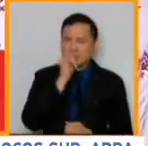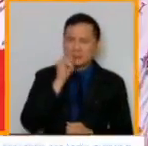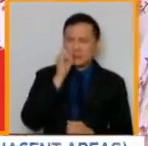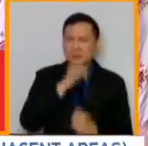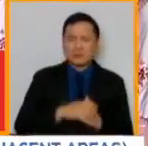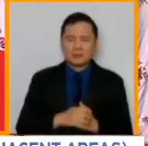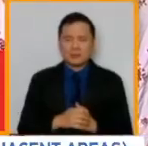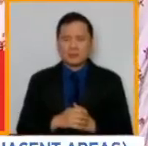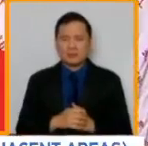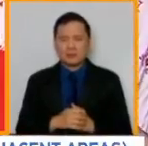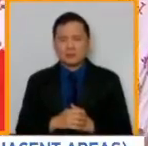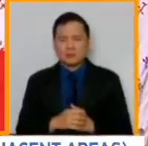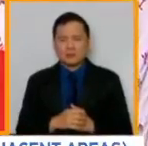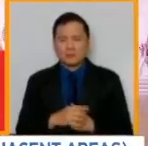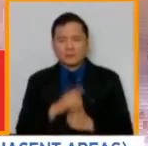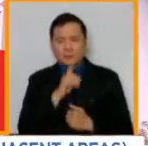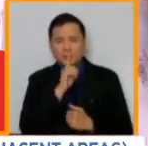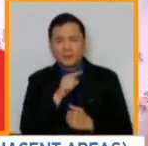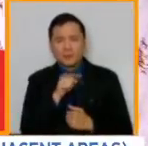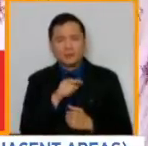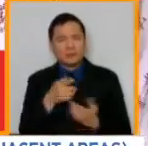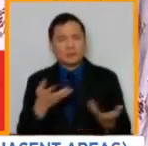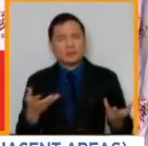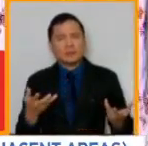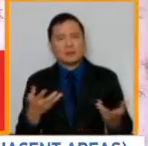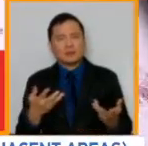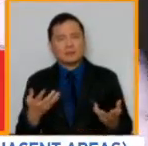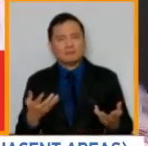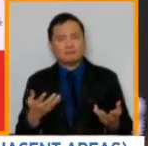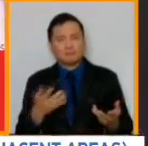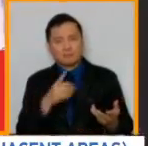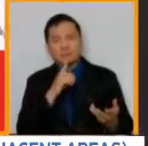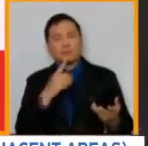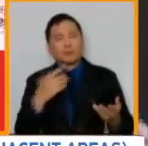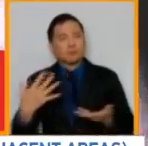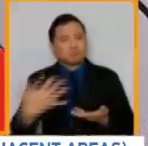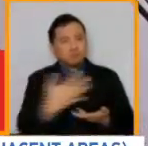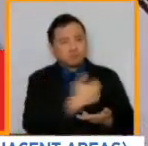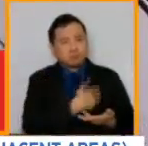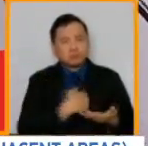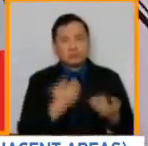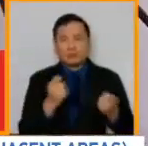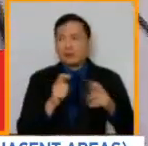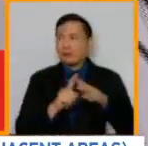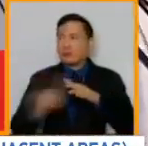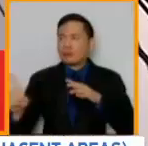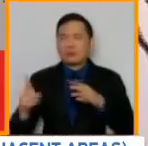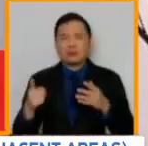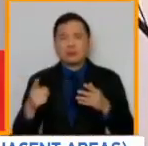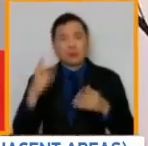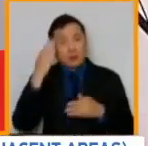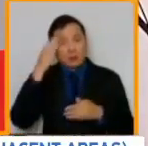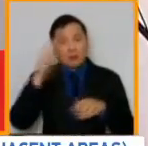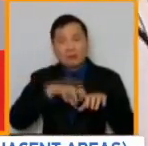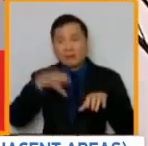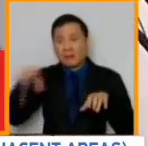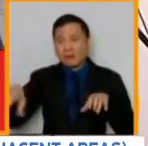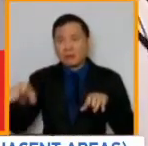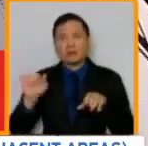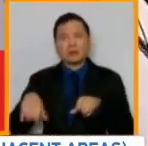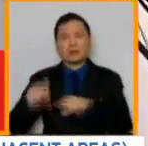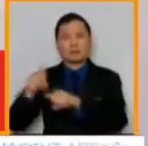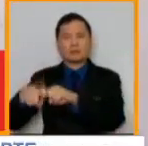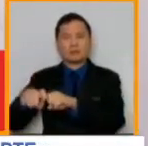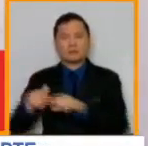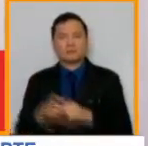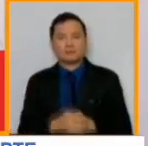matanda. Kaya nilikas na rin namin yung sa kabilang bahay. Dahil yari sa light materials ang mga